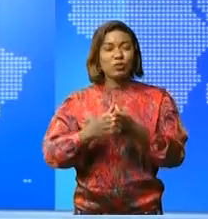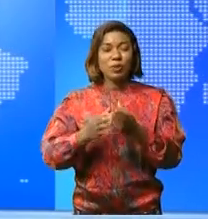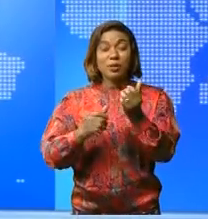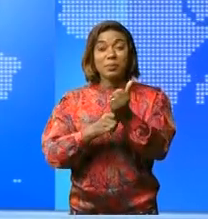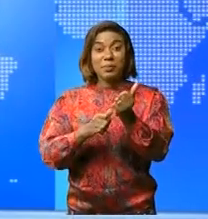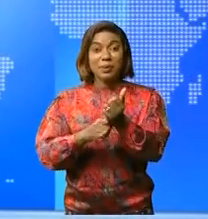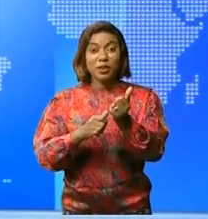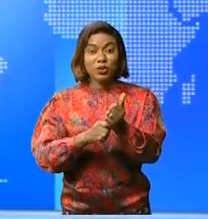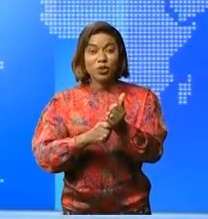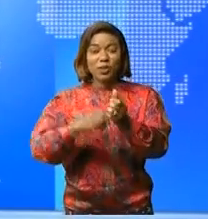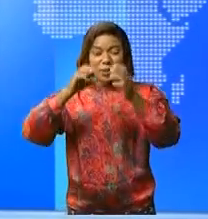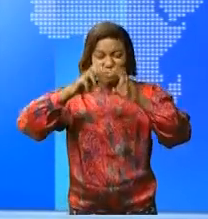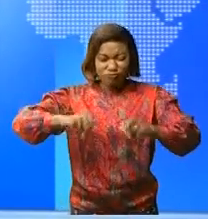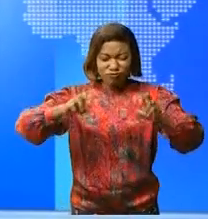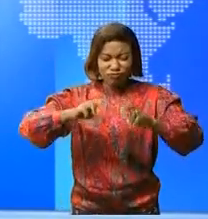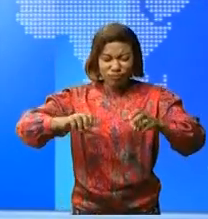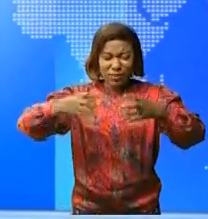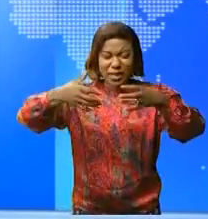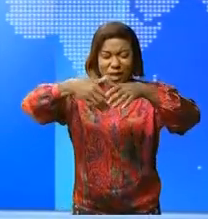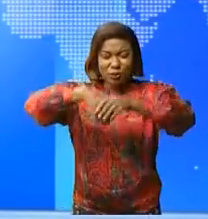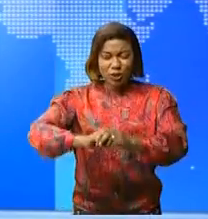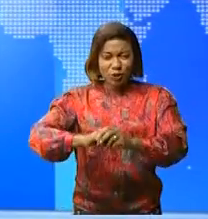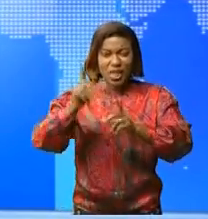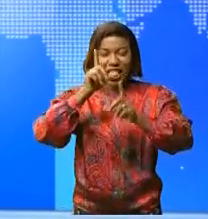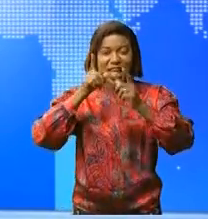à 20h Sandra Nyangui pour la grande édition du journal. Moi, je vous retrouve.